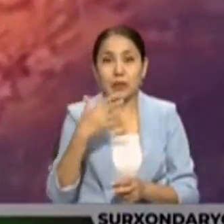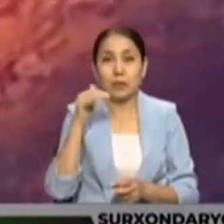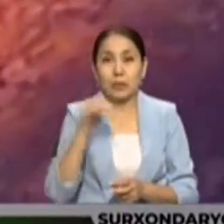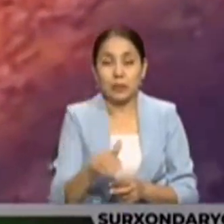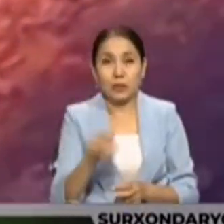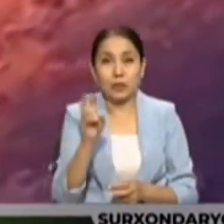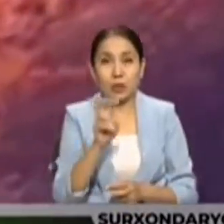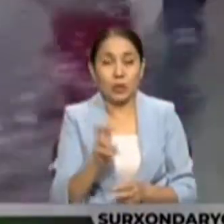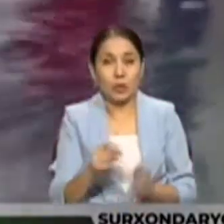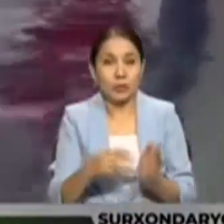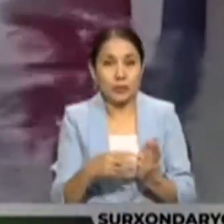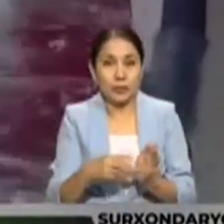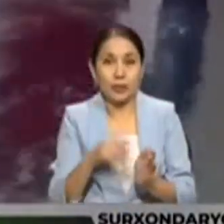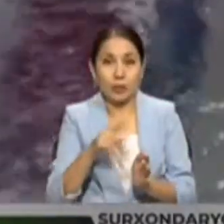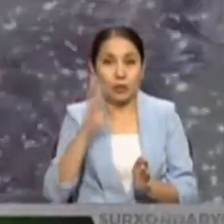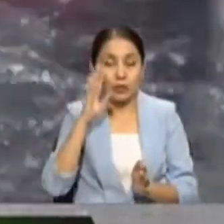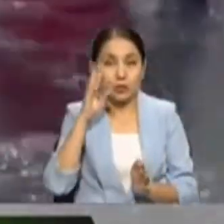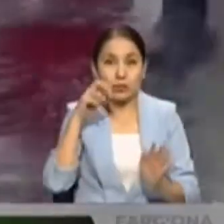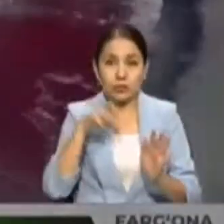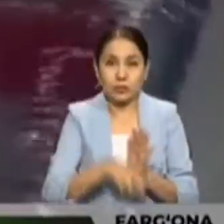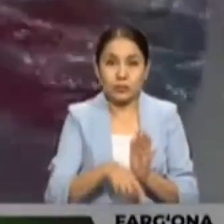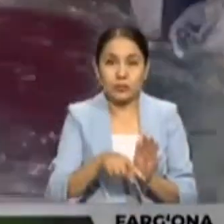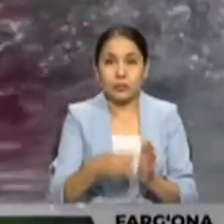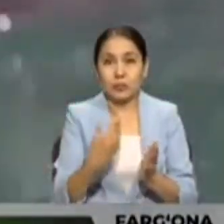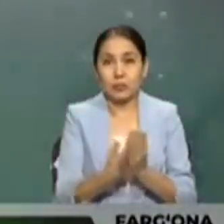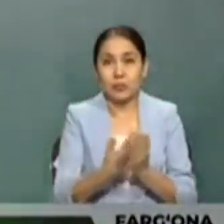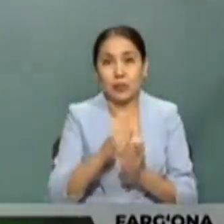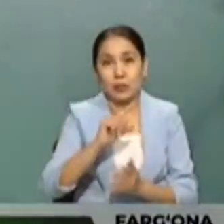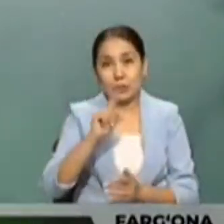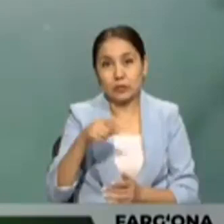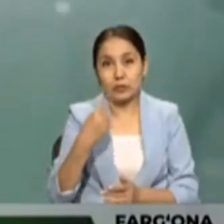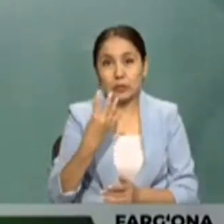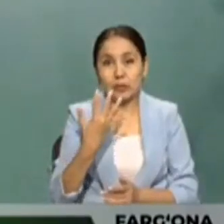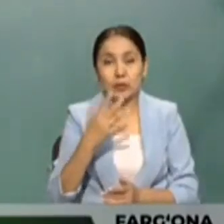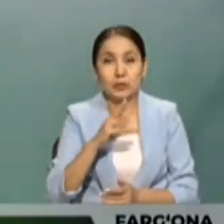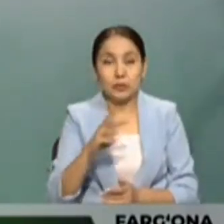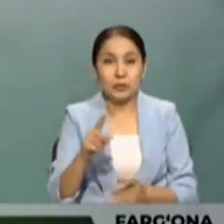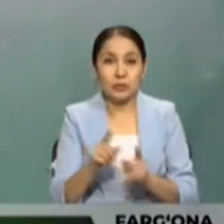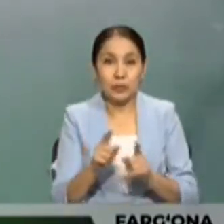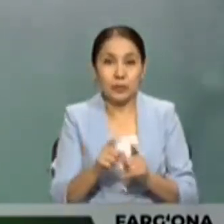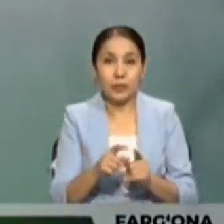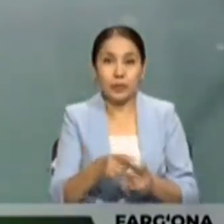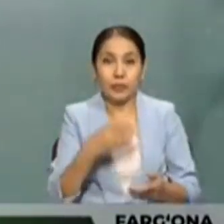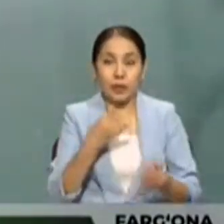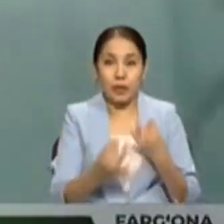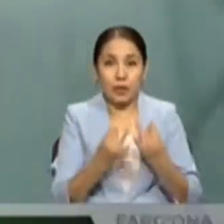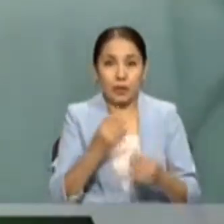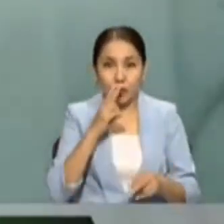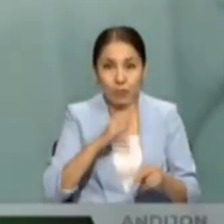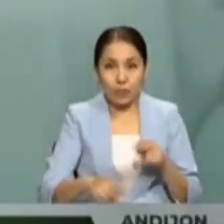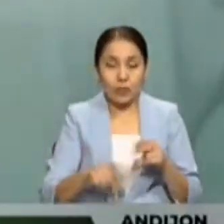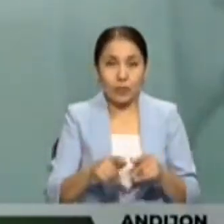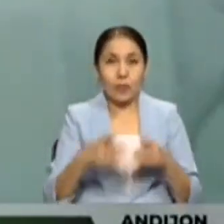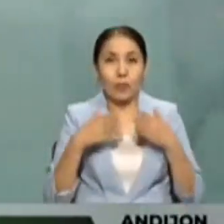dollarni tashkil etadi. Batiskaf suvga tushganidan so'ng oradan taxminan 1 soat 45 daqiqa o'tgach u bilan aloqa yo'qolgan.